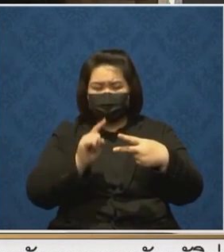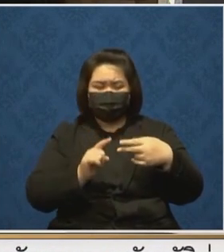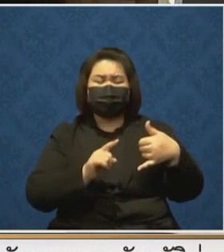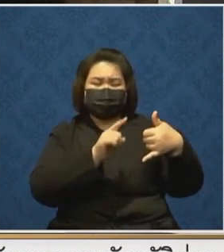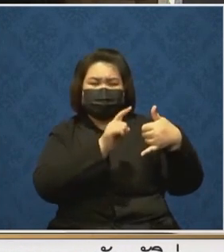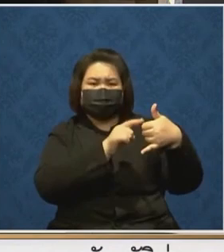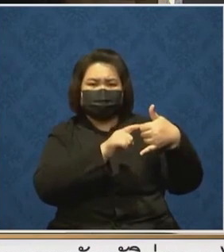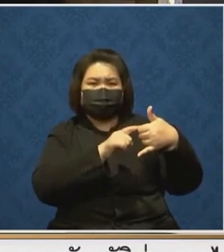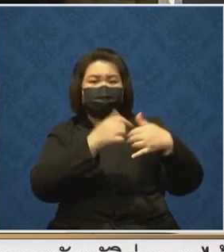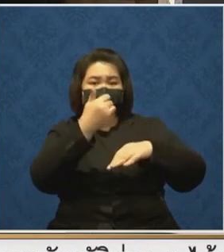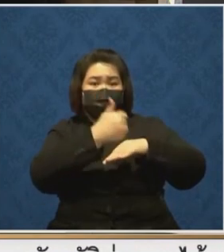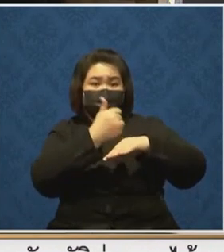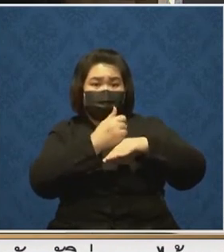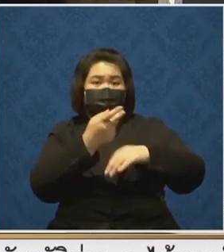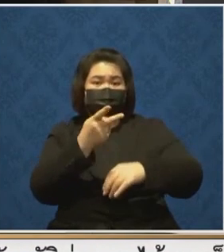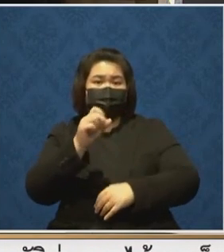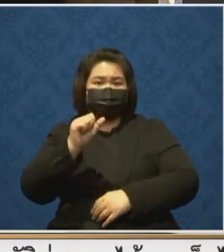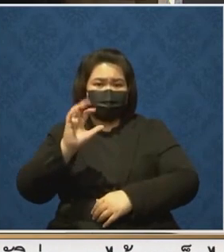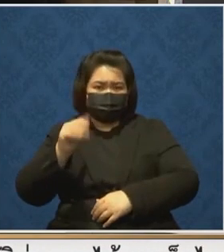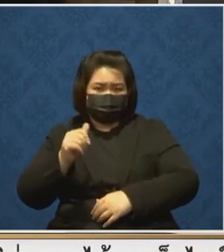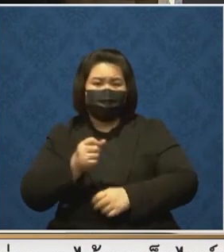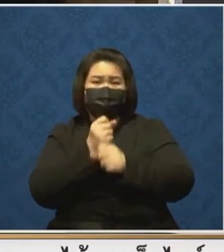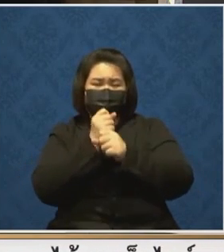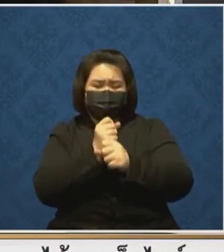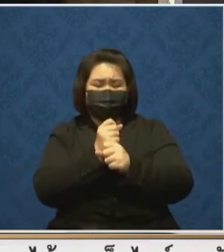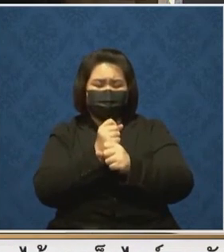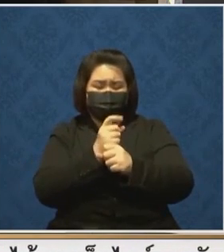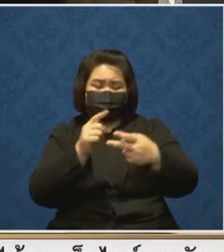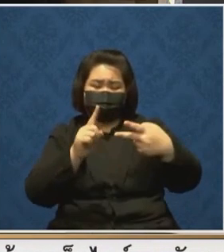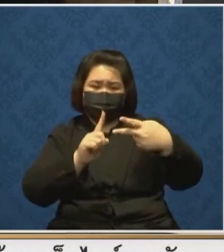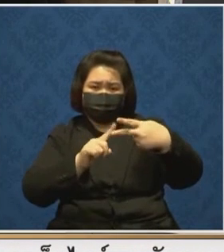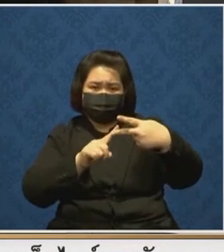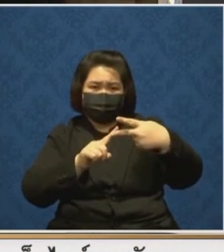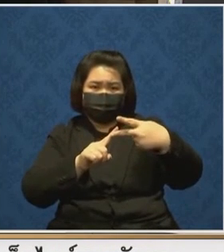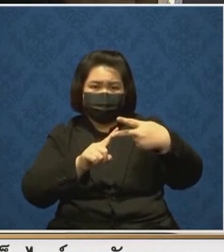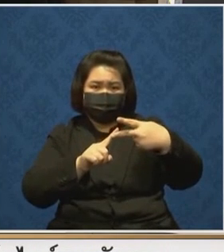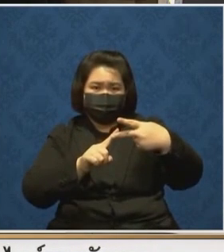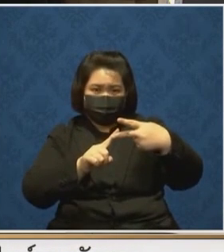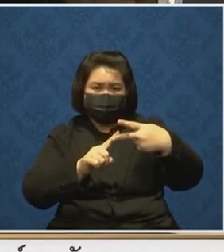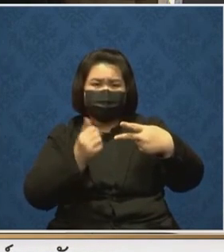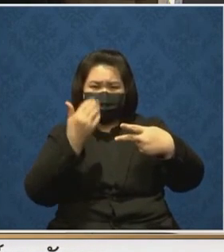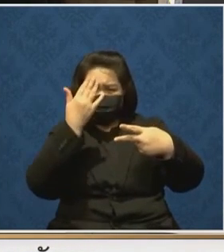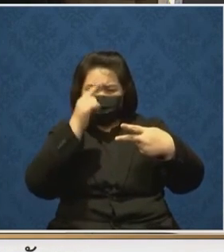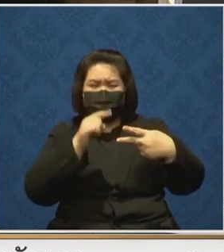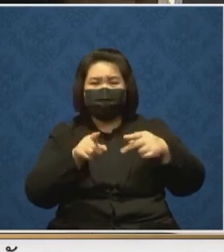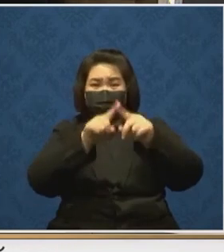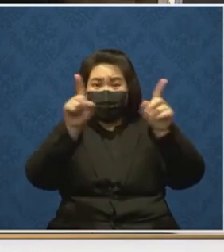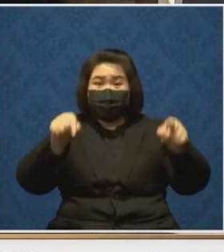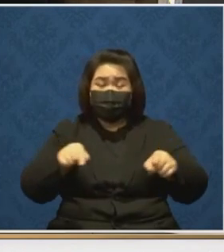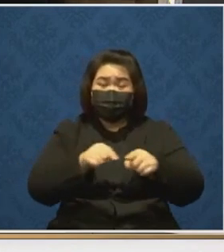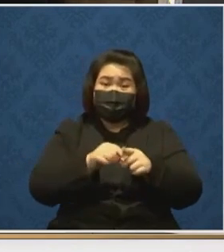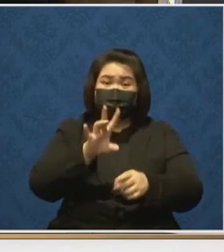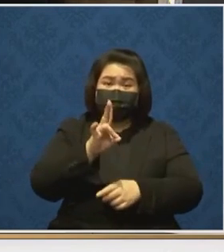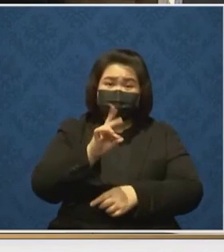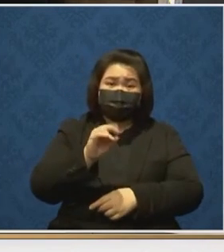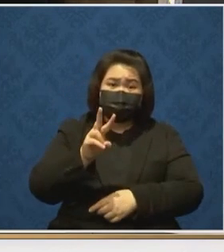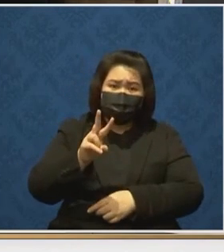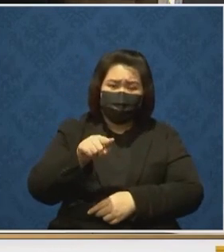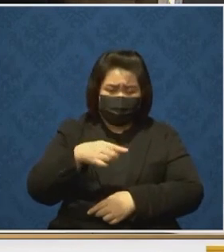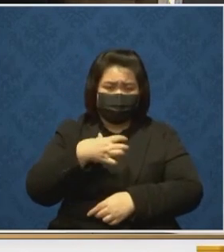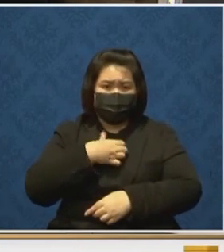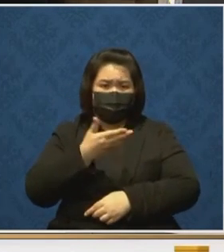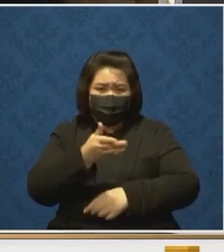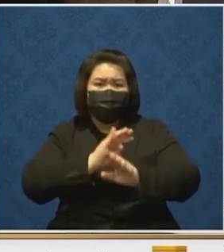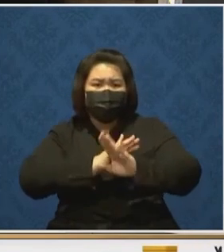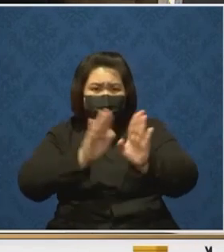จันโอชาหัวหน้าคณะรฐทัพระหารในขณะนั้นได้ใช้อำหน้าที่มีอยู่ยกเลิกคำสั่งคอส.ช.ซึ่งจะทำ